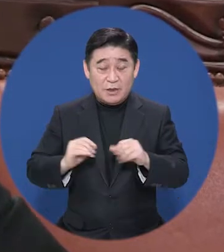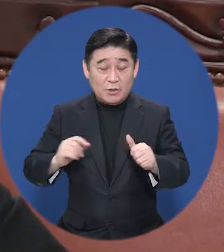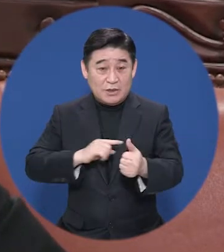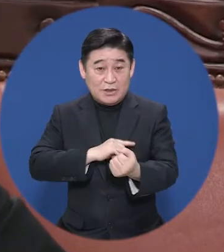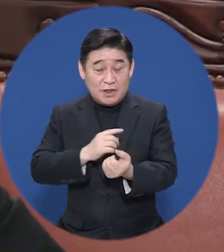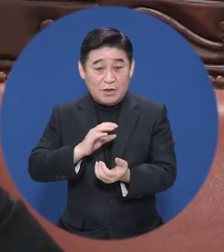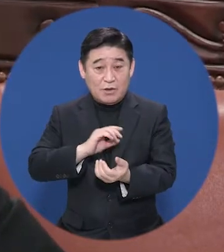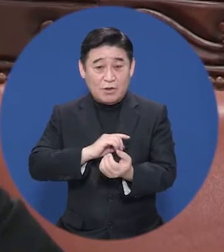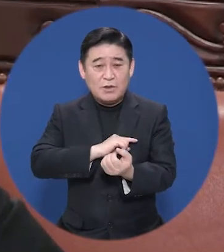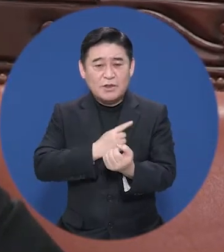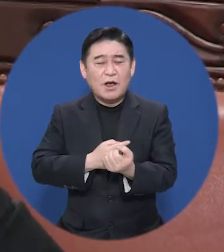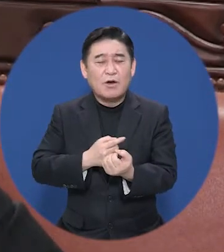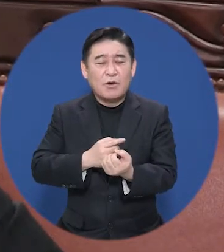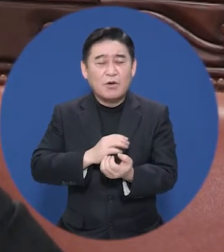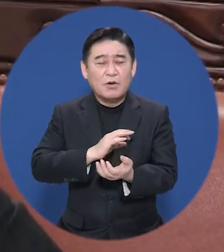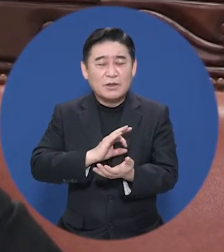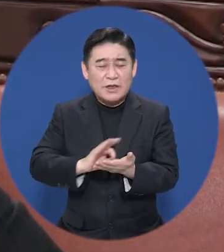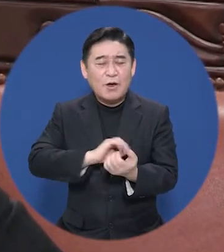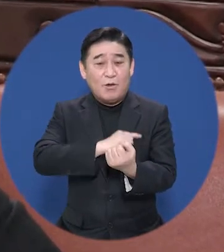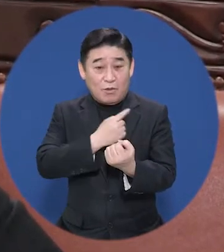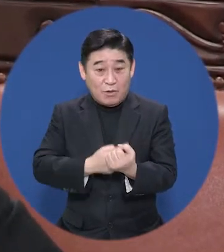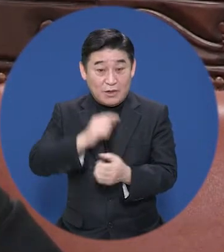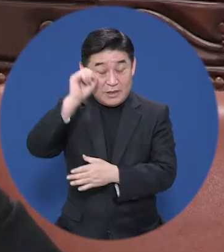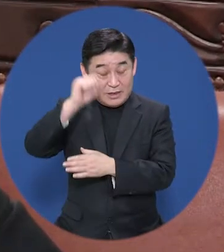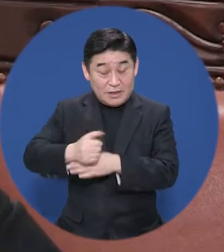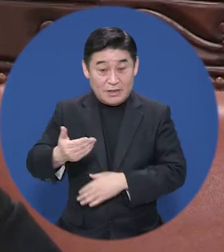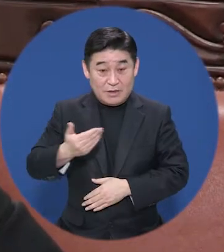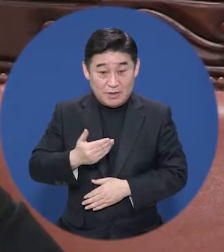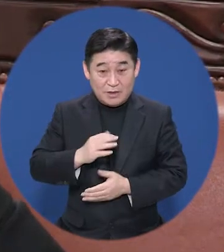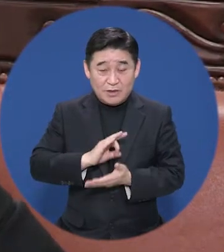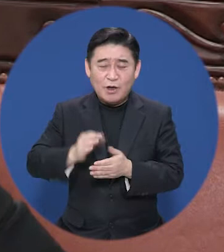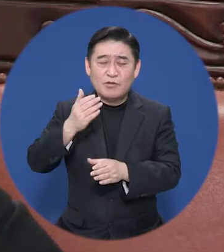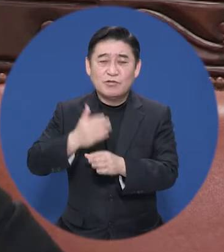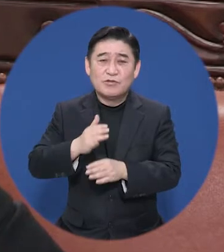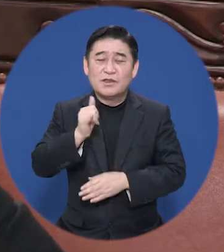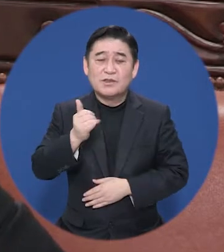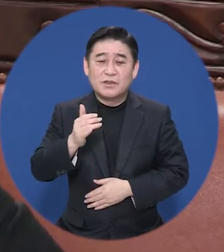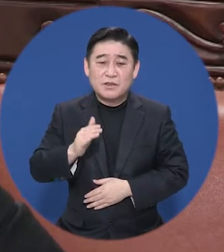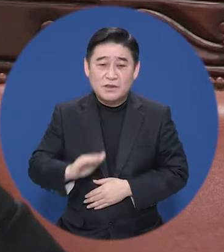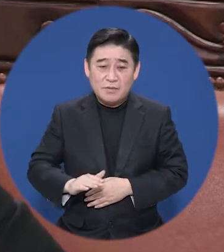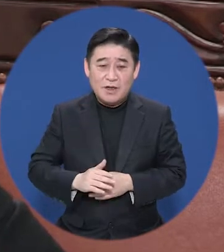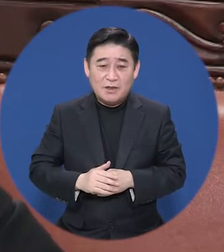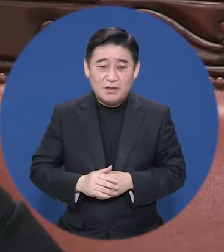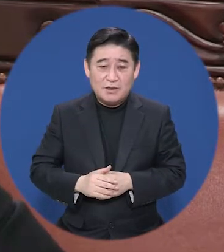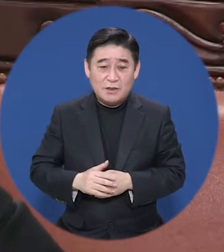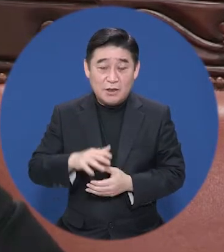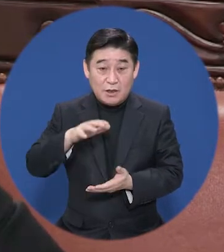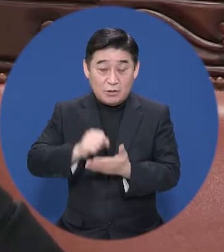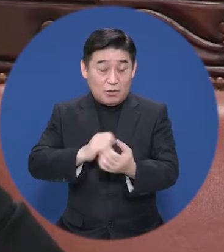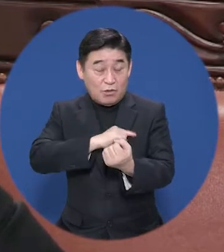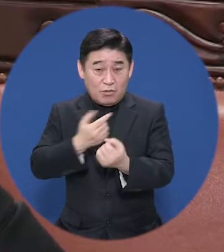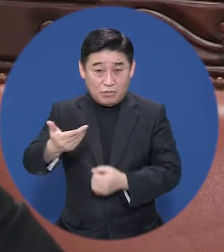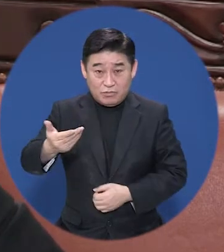부지가 물론 사용권을 승인을 받아서 사용을 하고 있지만 소유권이 아직 넘어오지도 않은